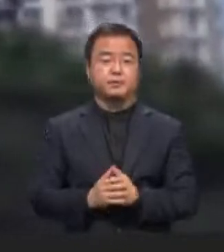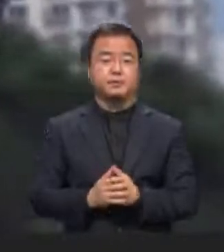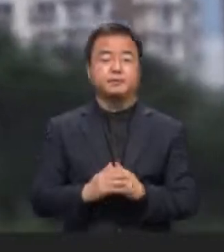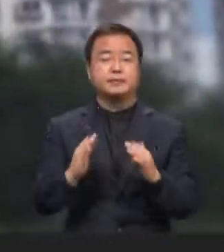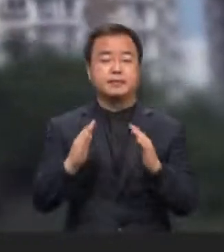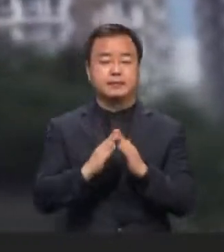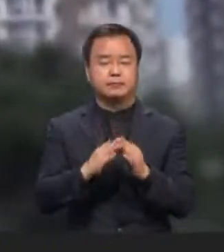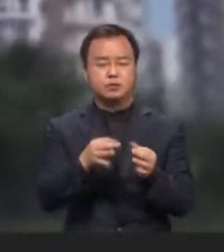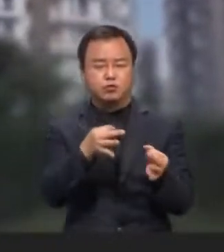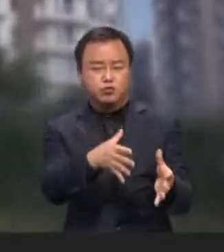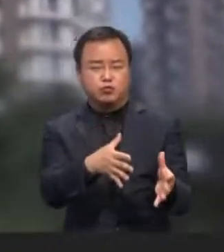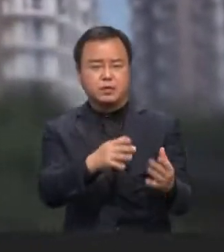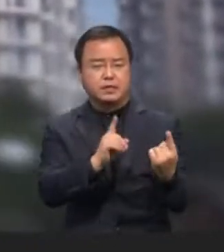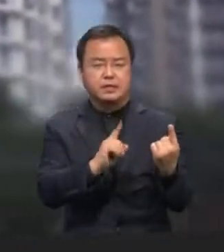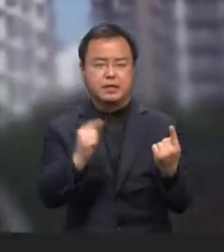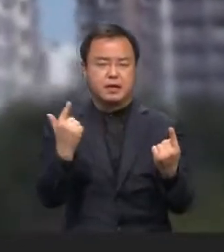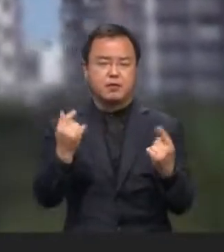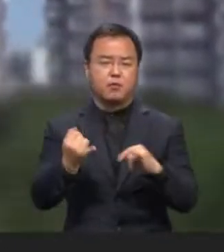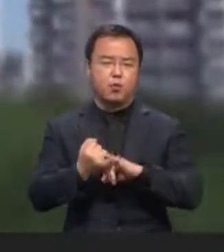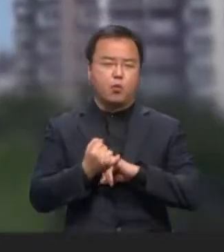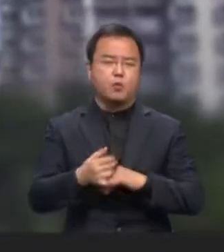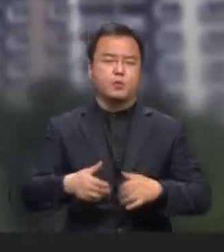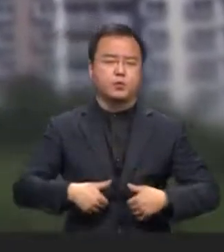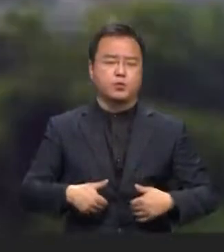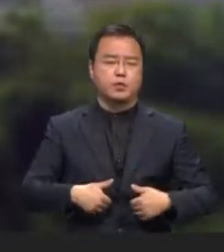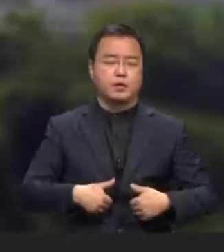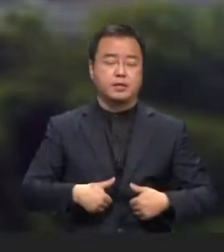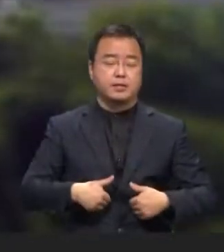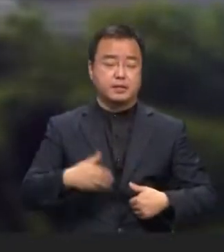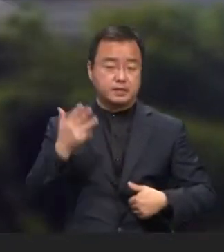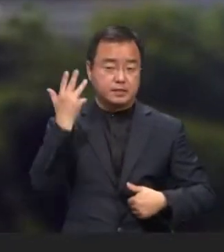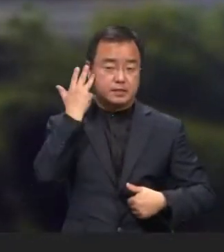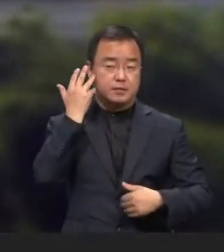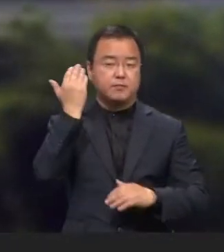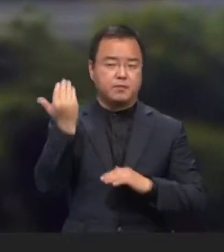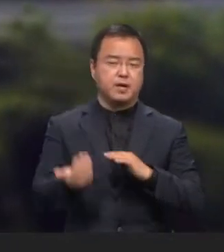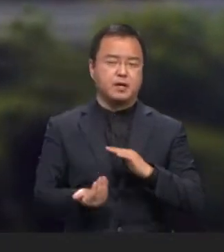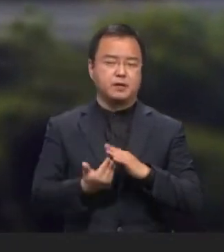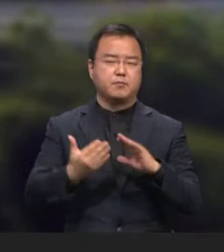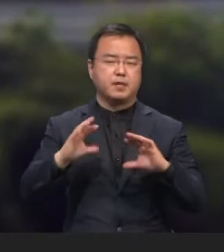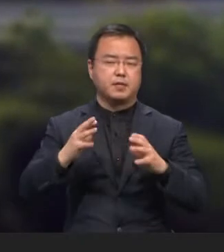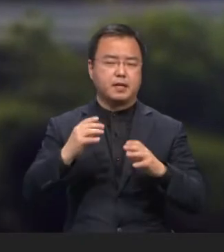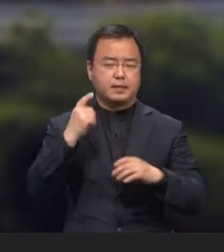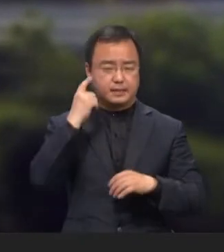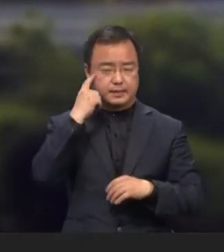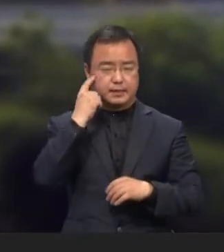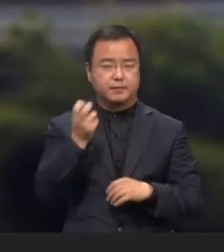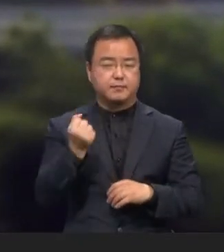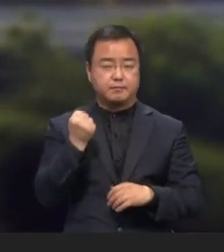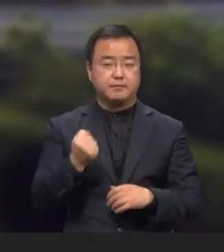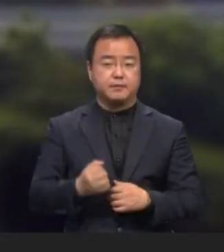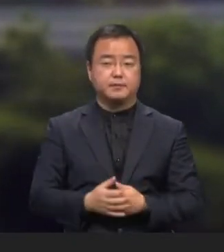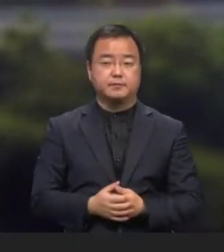집은 투자 대상이 아닌 필수라는 싱가포르의 철학이 실현되는 세상을 상상해봅니다.